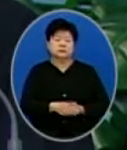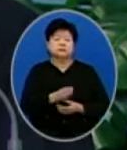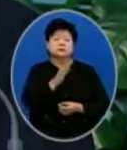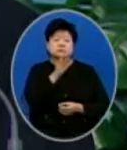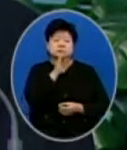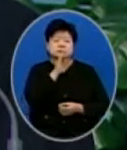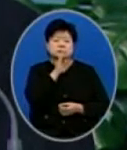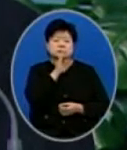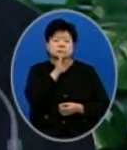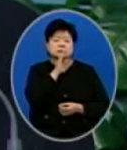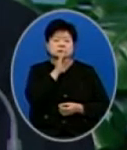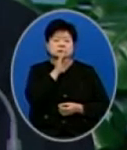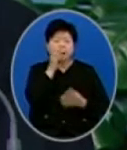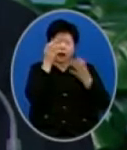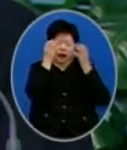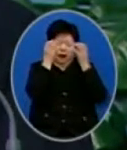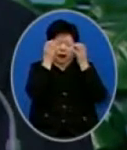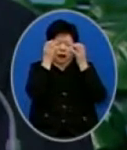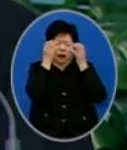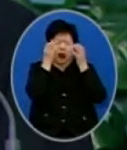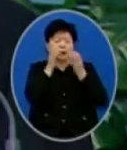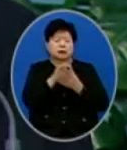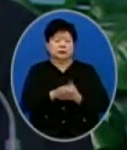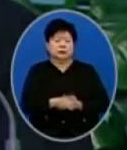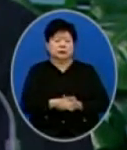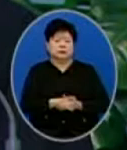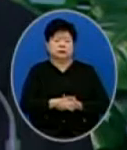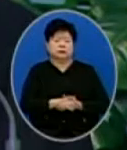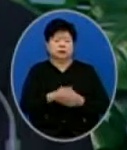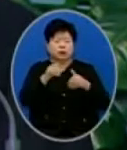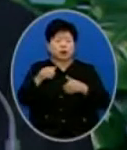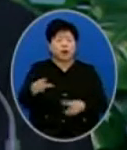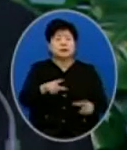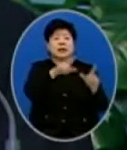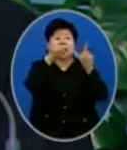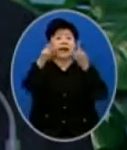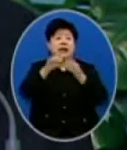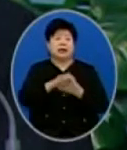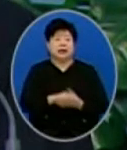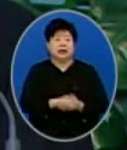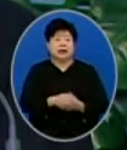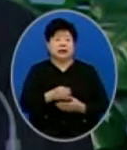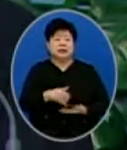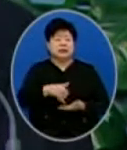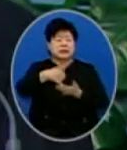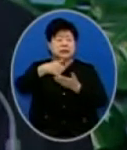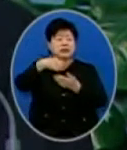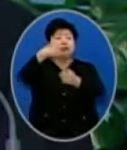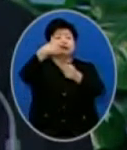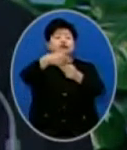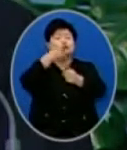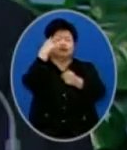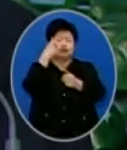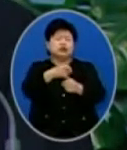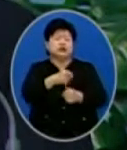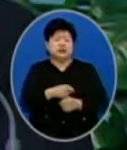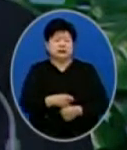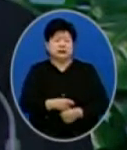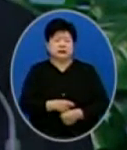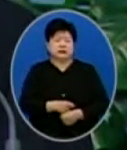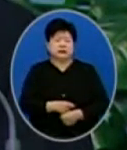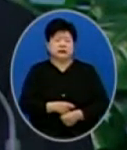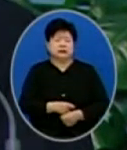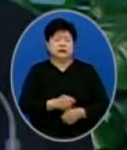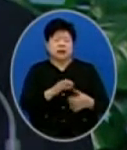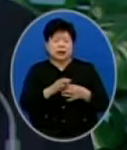정말 고생해 고생해 고생을 다 합니다 그 당시 노예 생활은 인격적으로 무시당하고 아침 저녁 일을